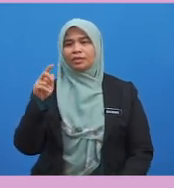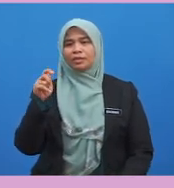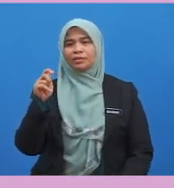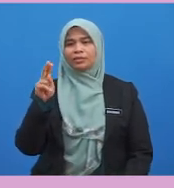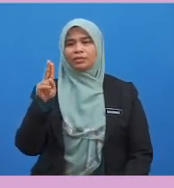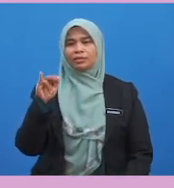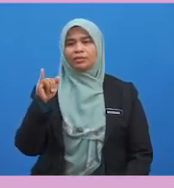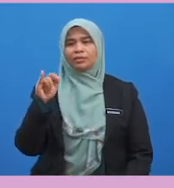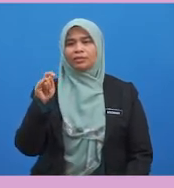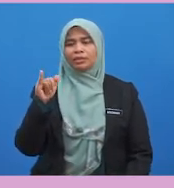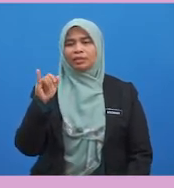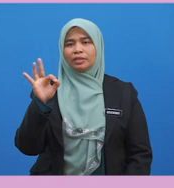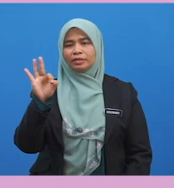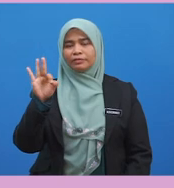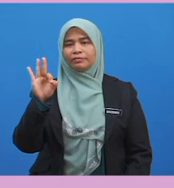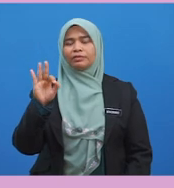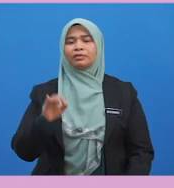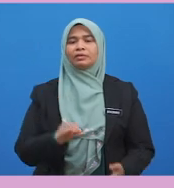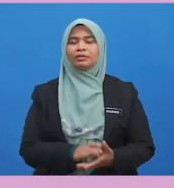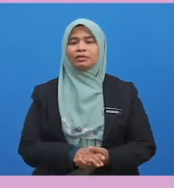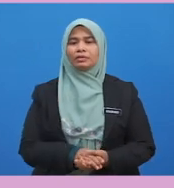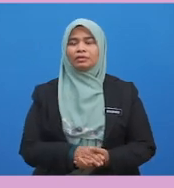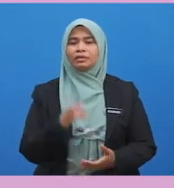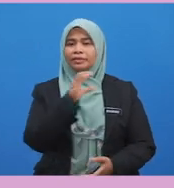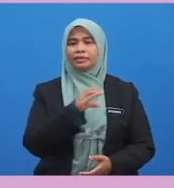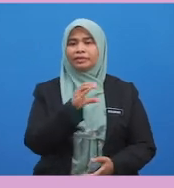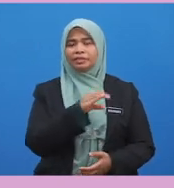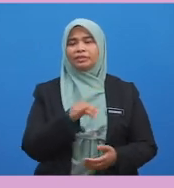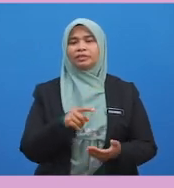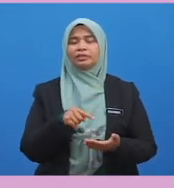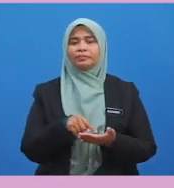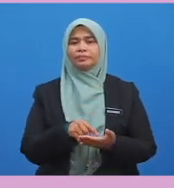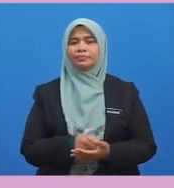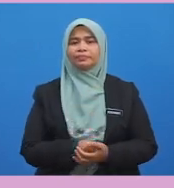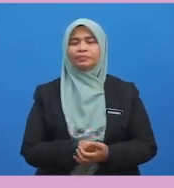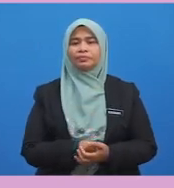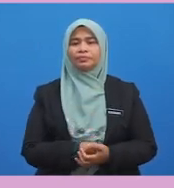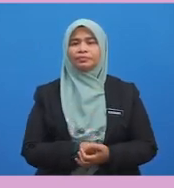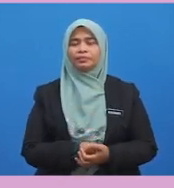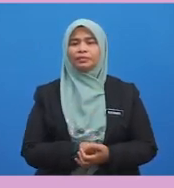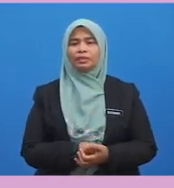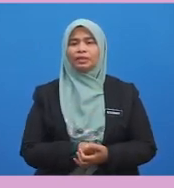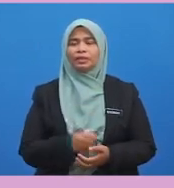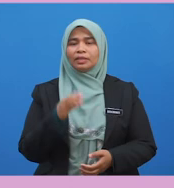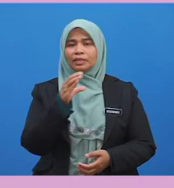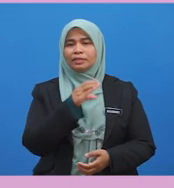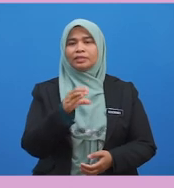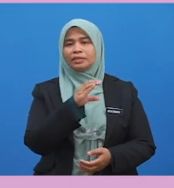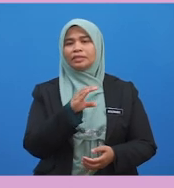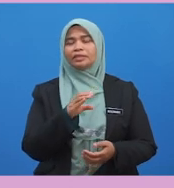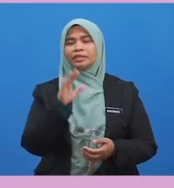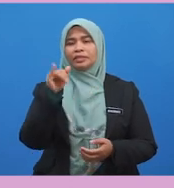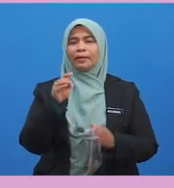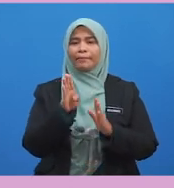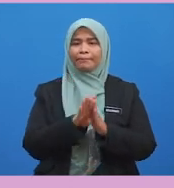kita lihat dengan lebih terperinci ciri-ciri pemikiran intuitif. Ciri yang pertama